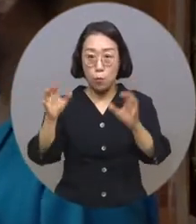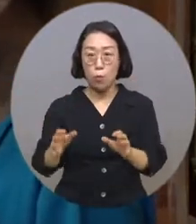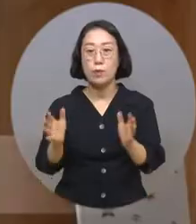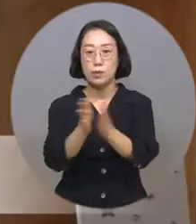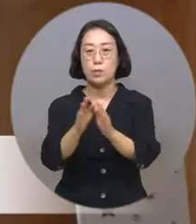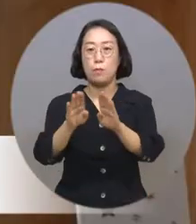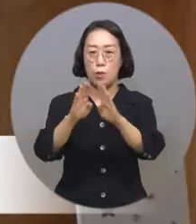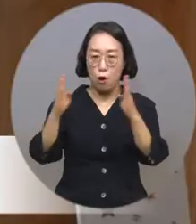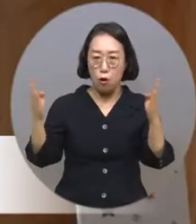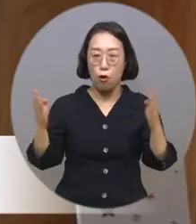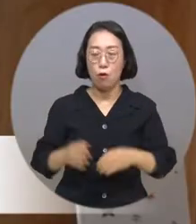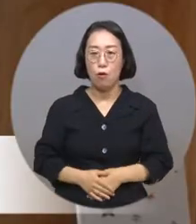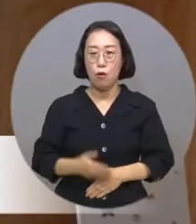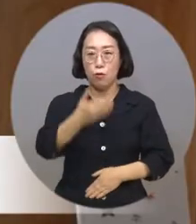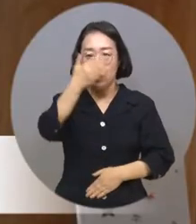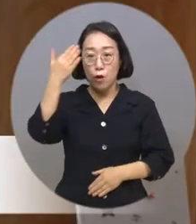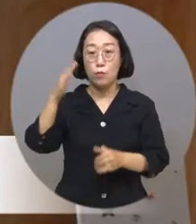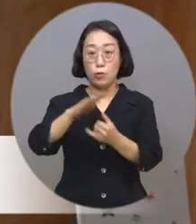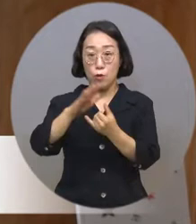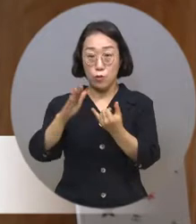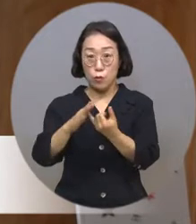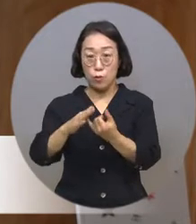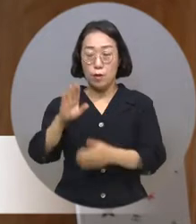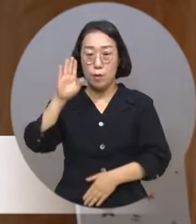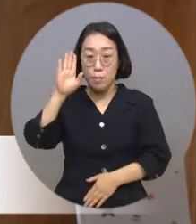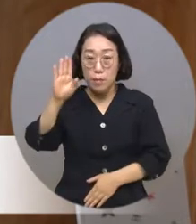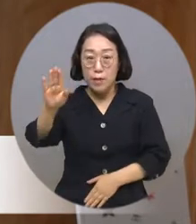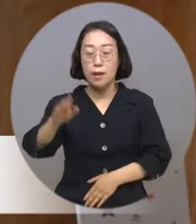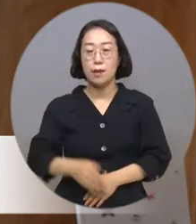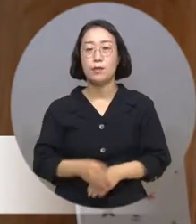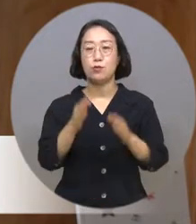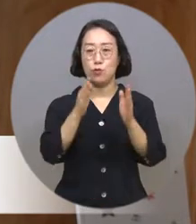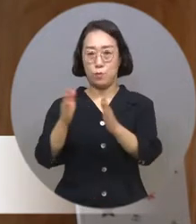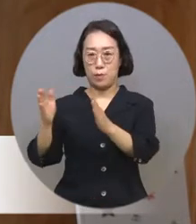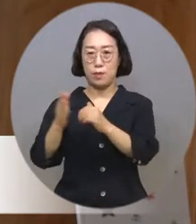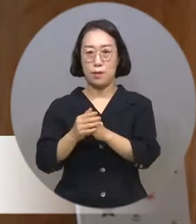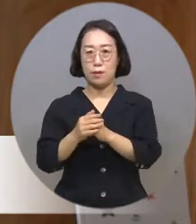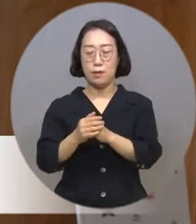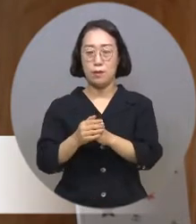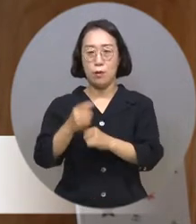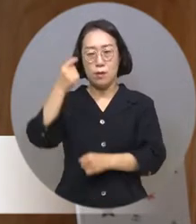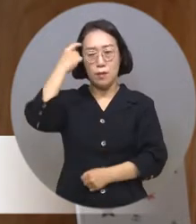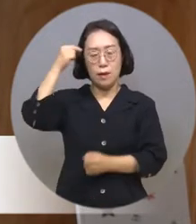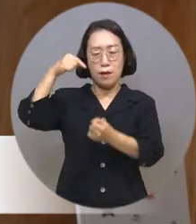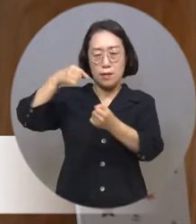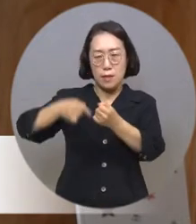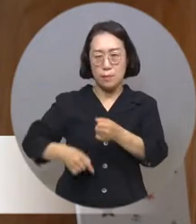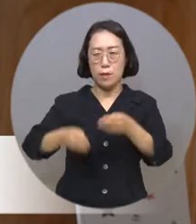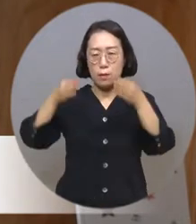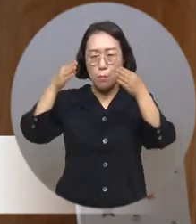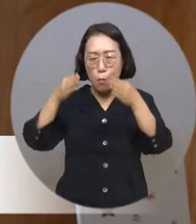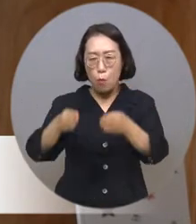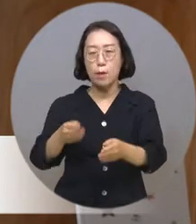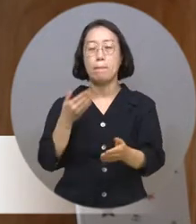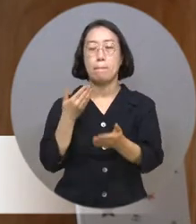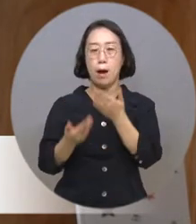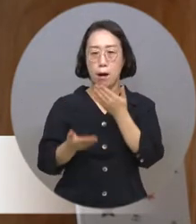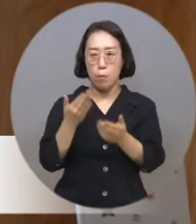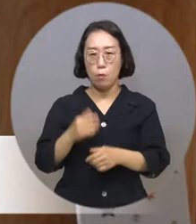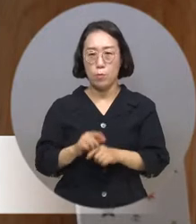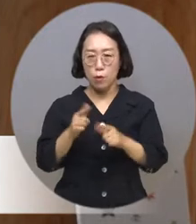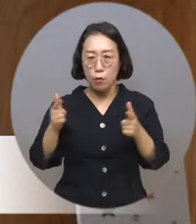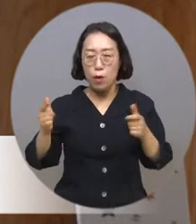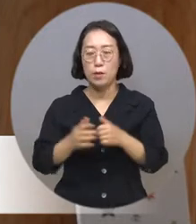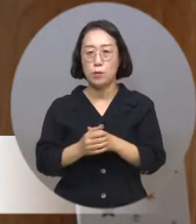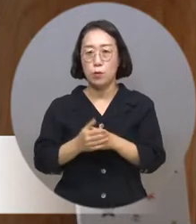진행했습니다. 청소년들이 미래를 준비하기 위해서 익혀야 할 명상, 몰입의 노하우가 정말